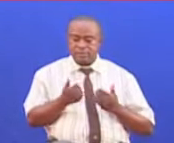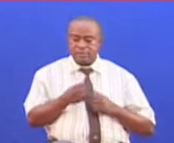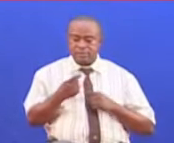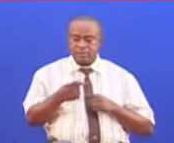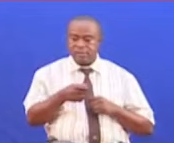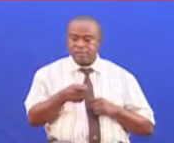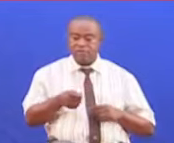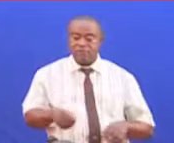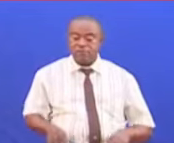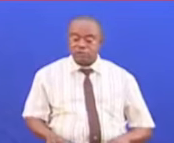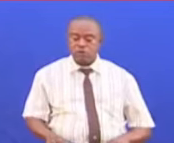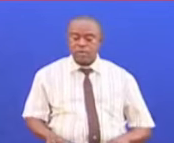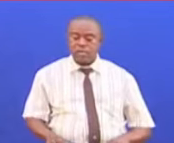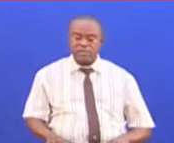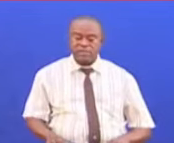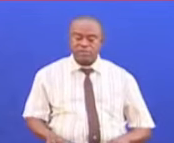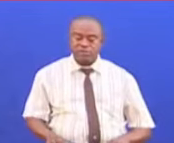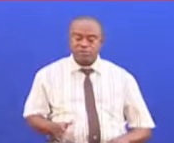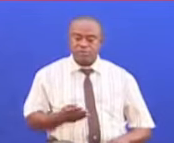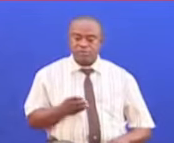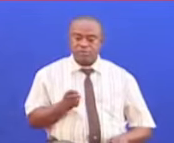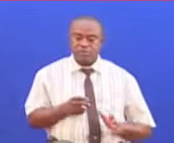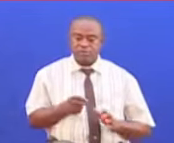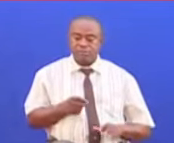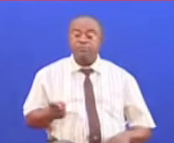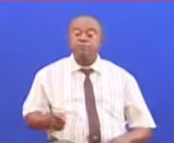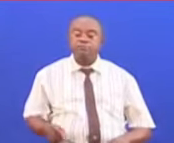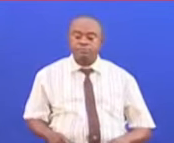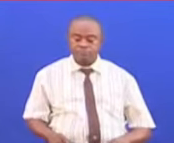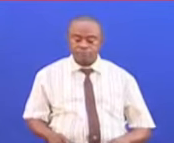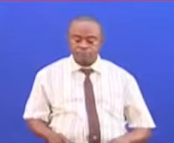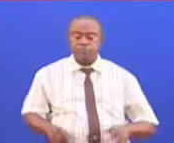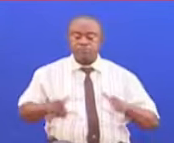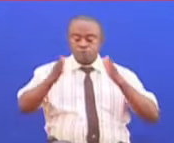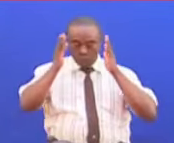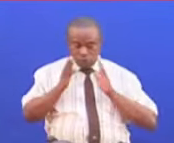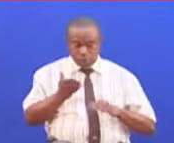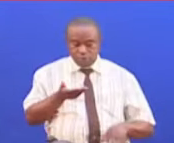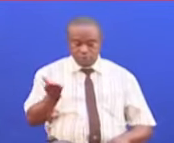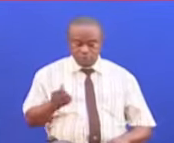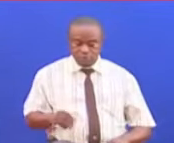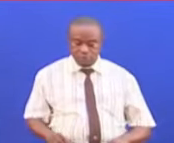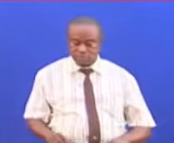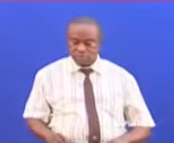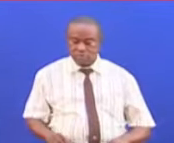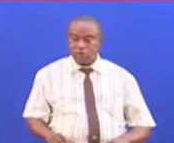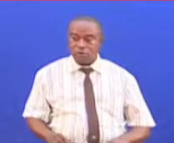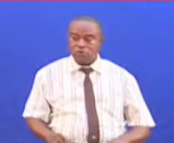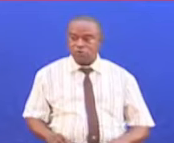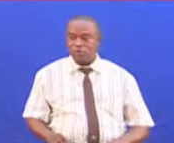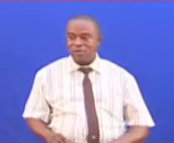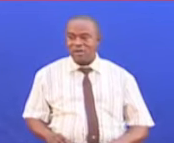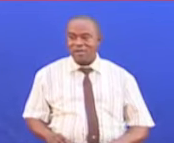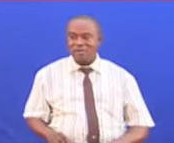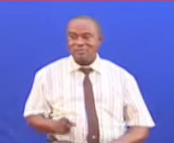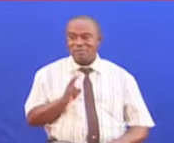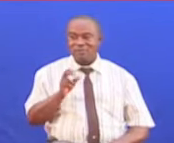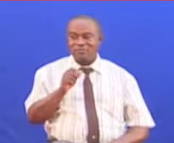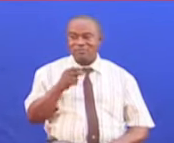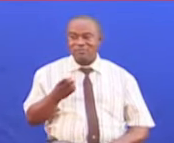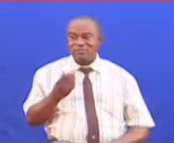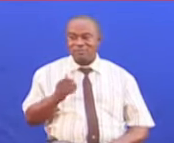maele shilingi bilion 17.6 MH eshima spik halmi ambaza haziko kias